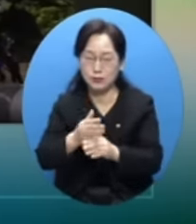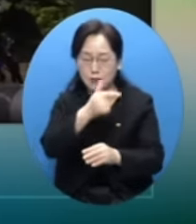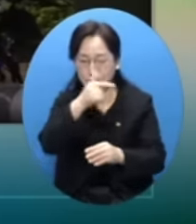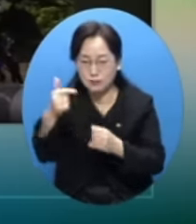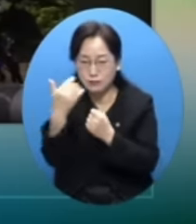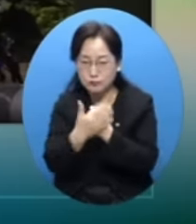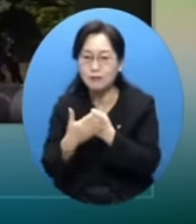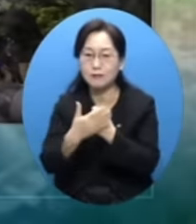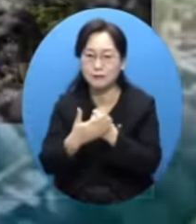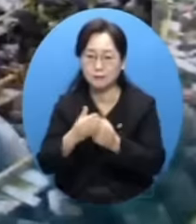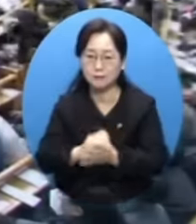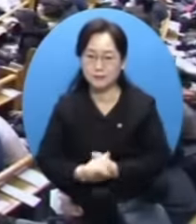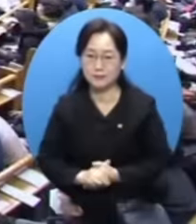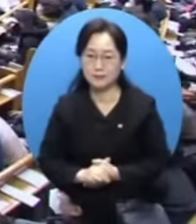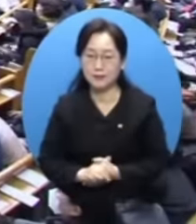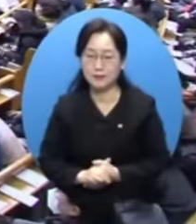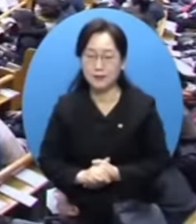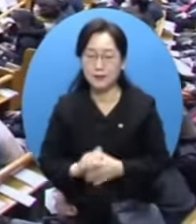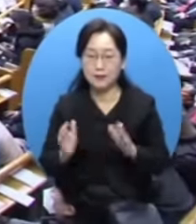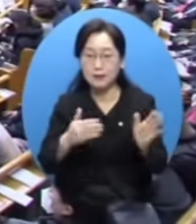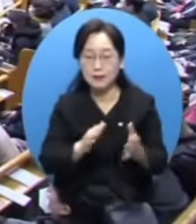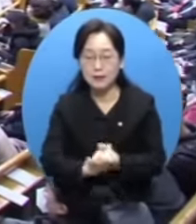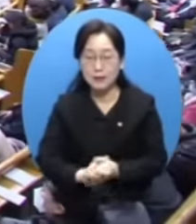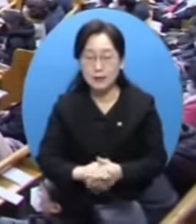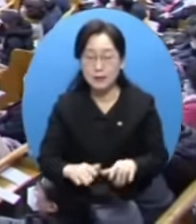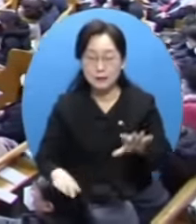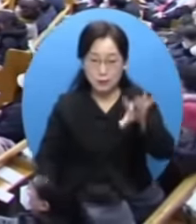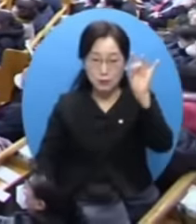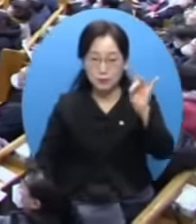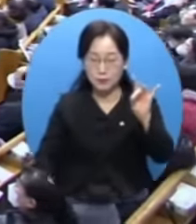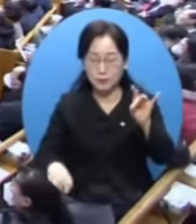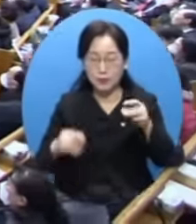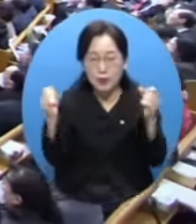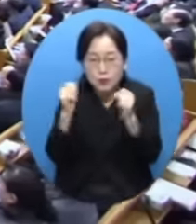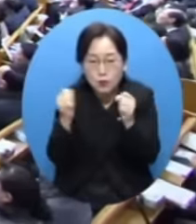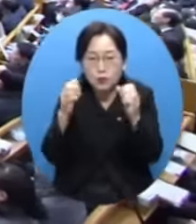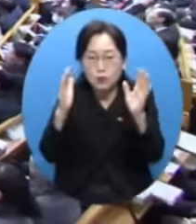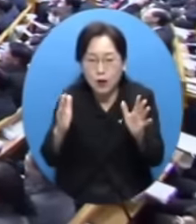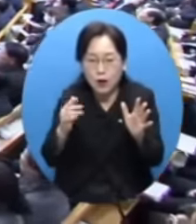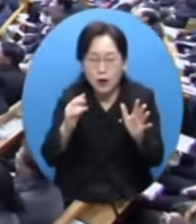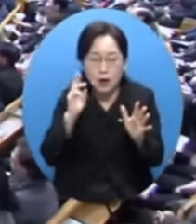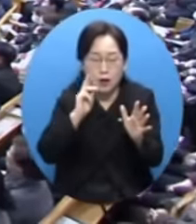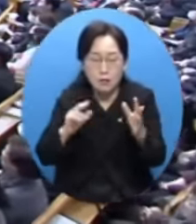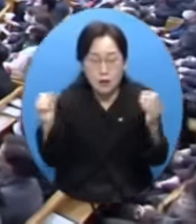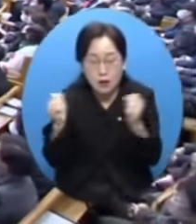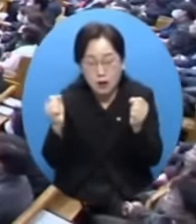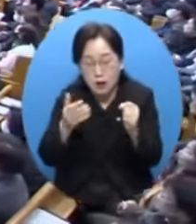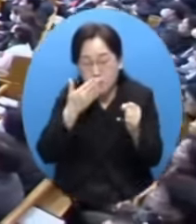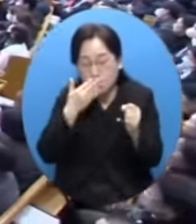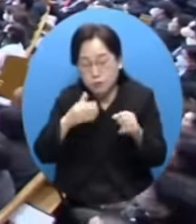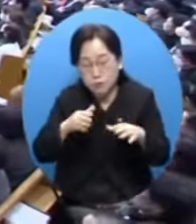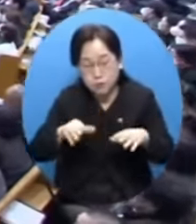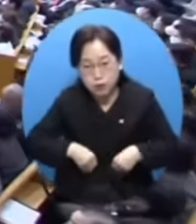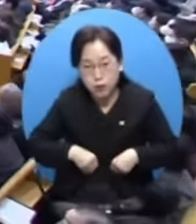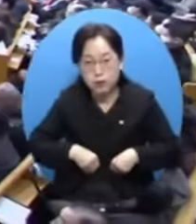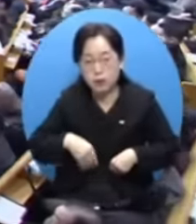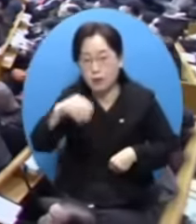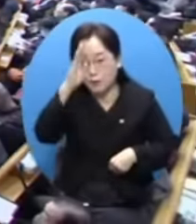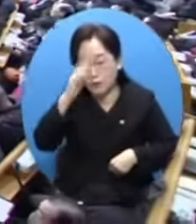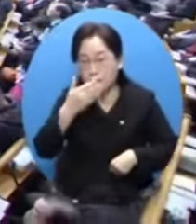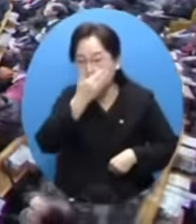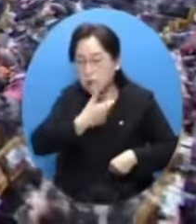은혜인지 모릅니다. 첫 해 겨울을 지나면서 심한 식량난과 추위, 질병, 영양실조